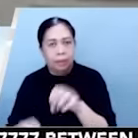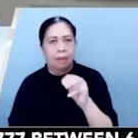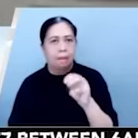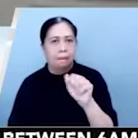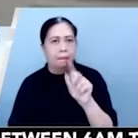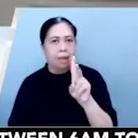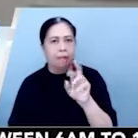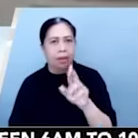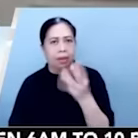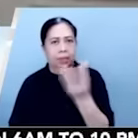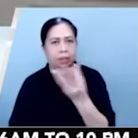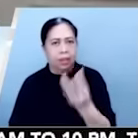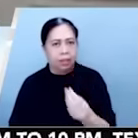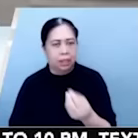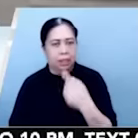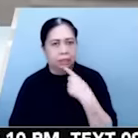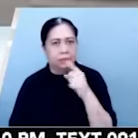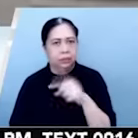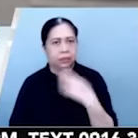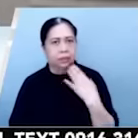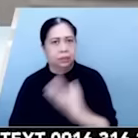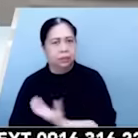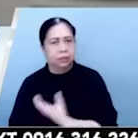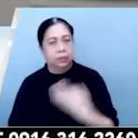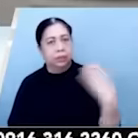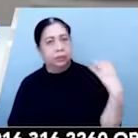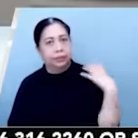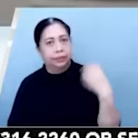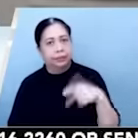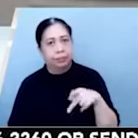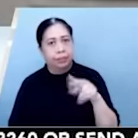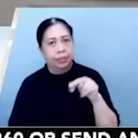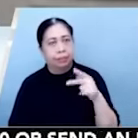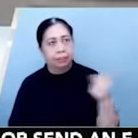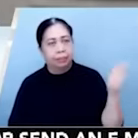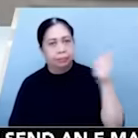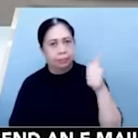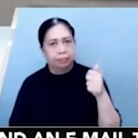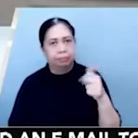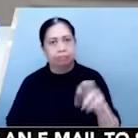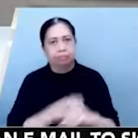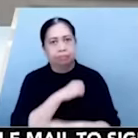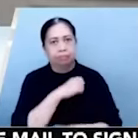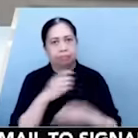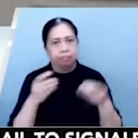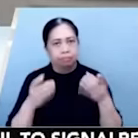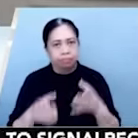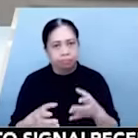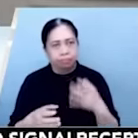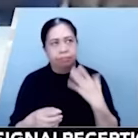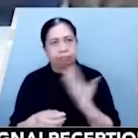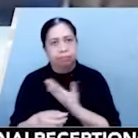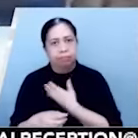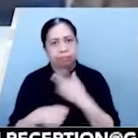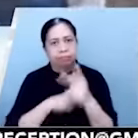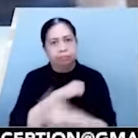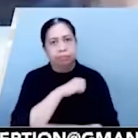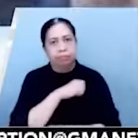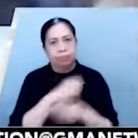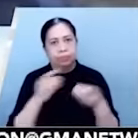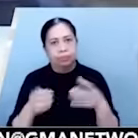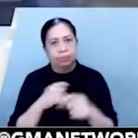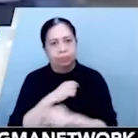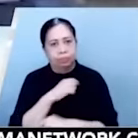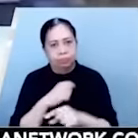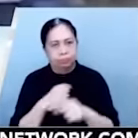sa atas ng aming Chief PNP, ng aming Regional Director at ng aming Provincial Director.